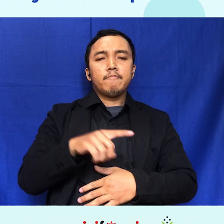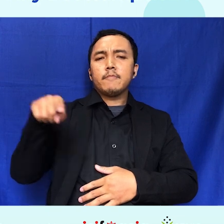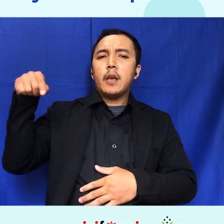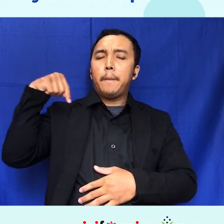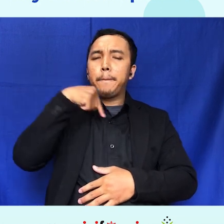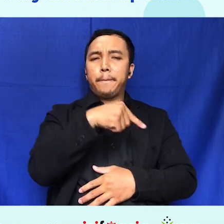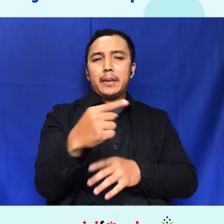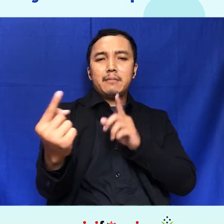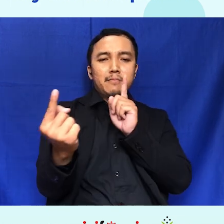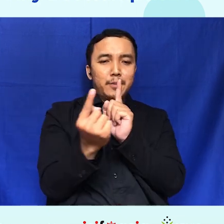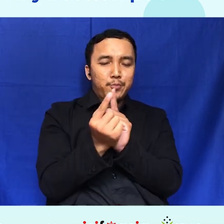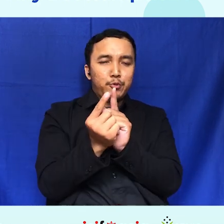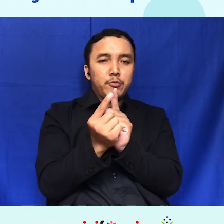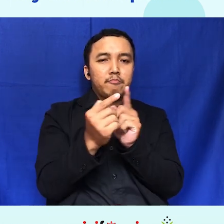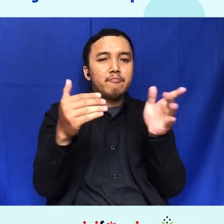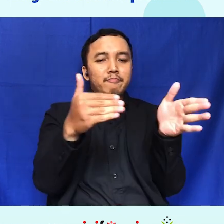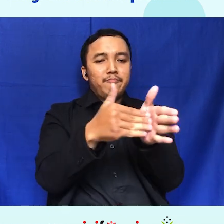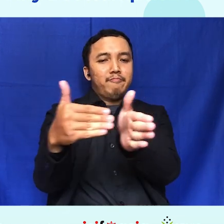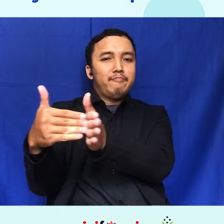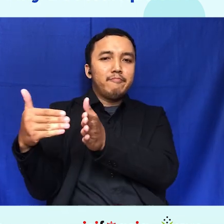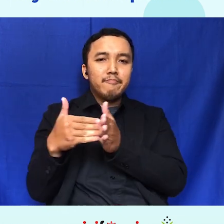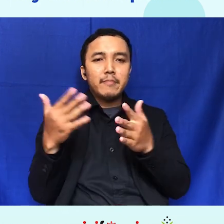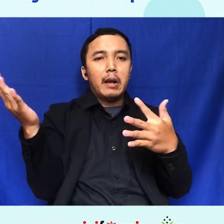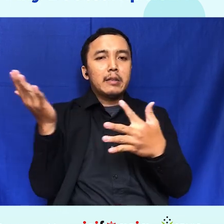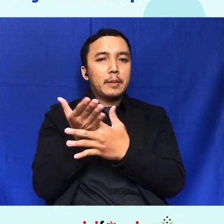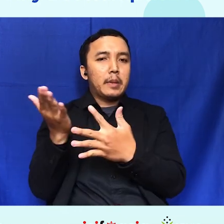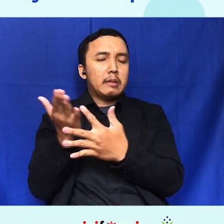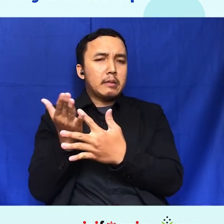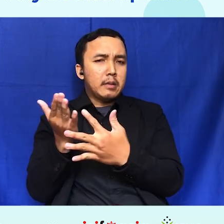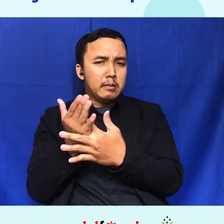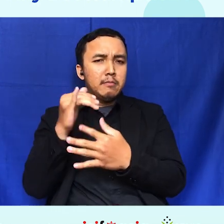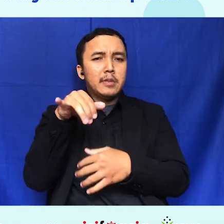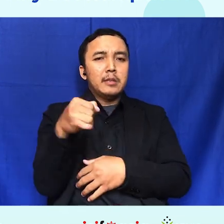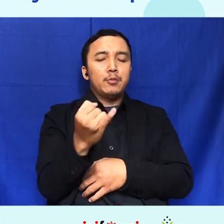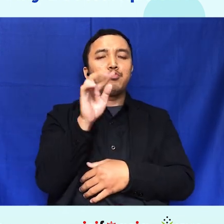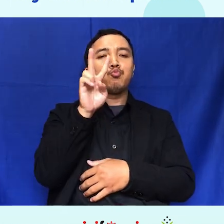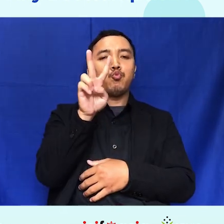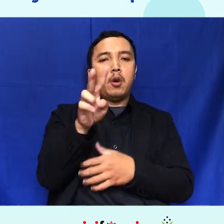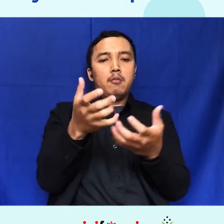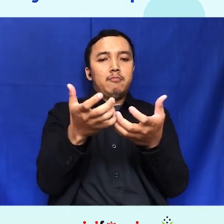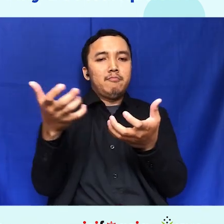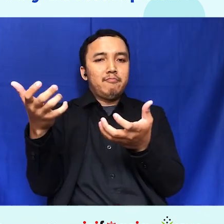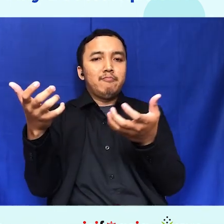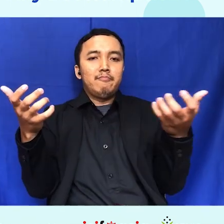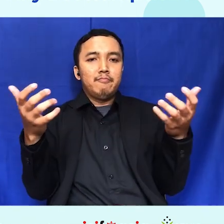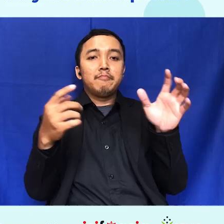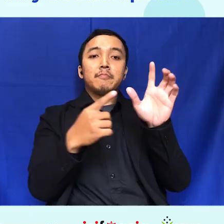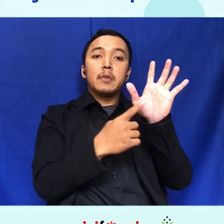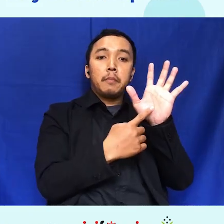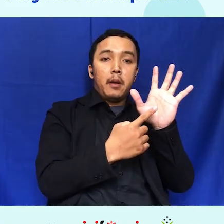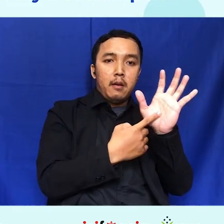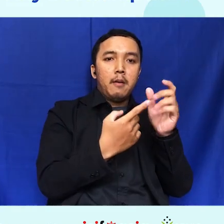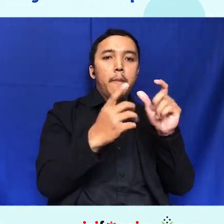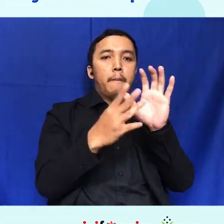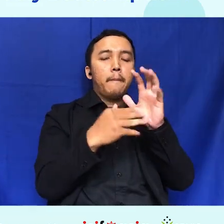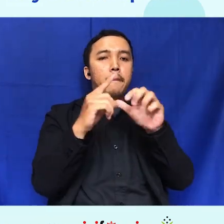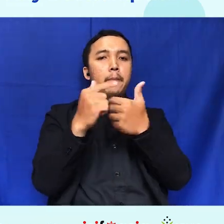Kami menemukan permasalahan aksesibilitas yang kami jadikan 2 kategori, masalah mayor dan